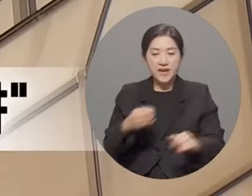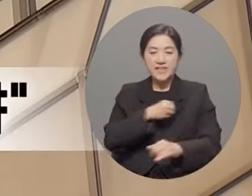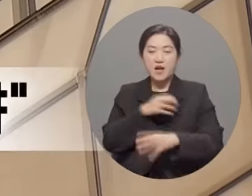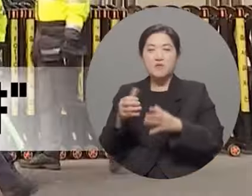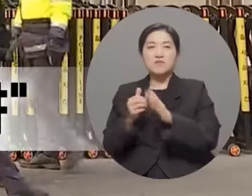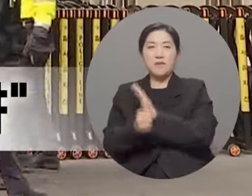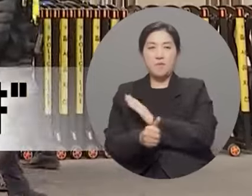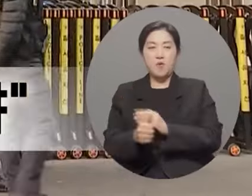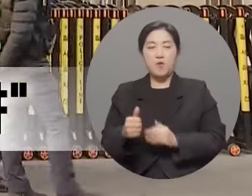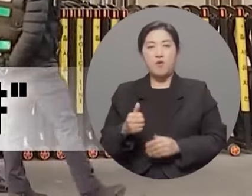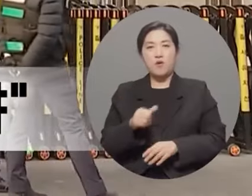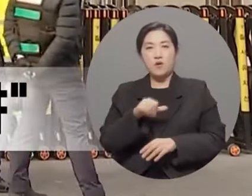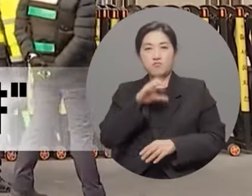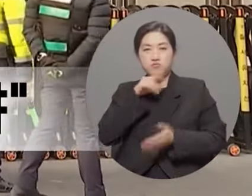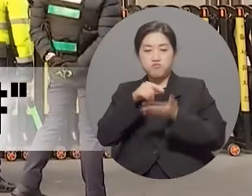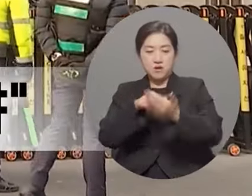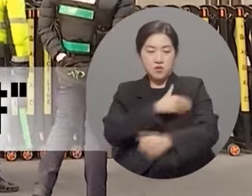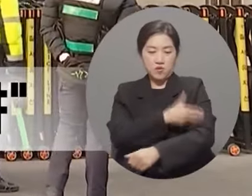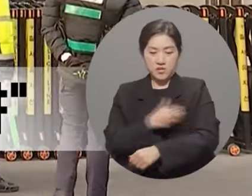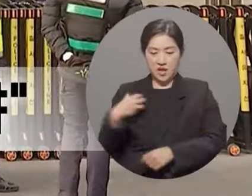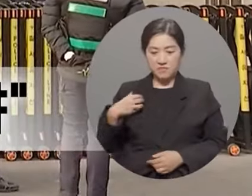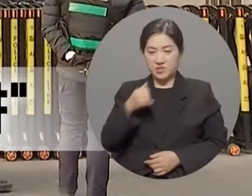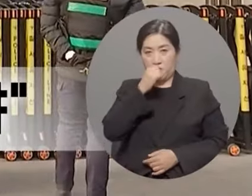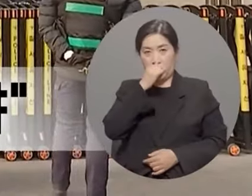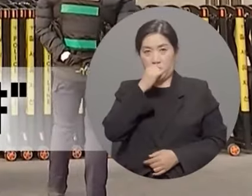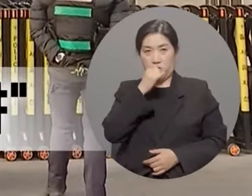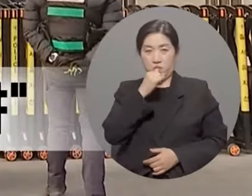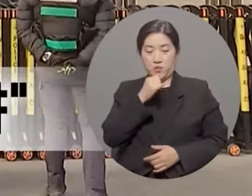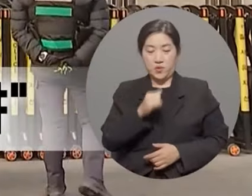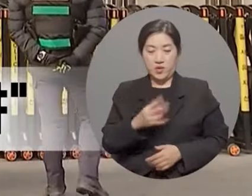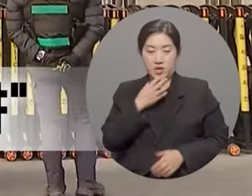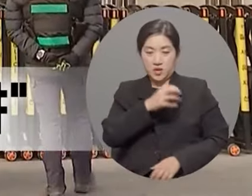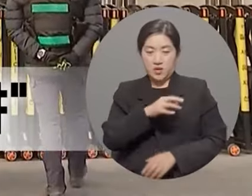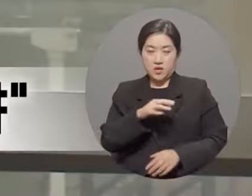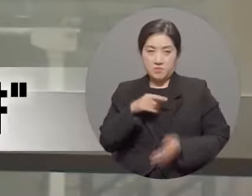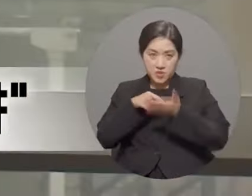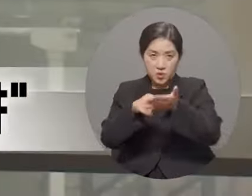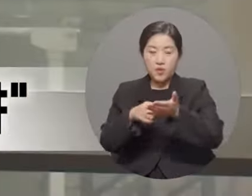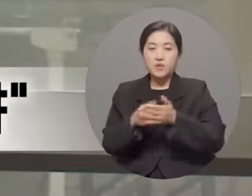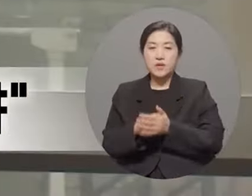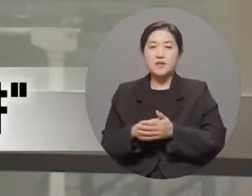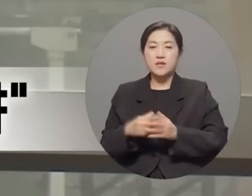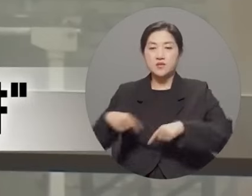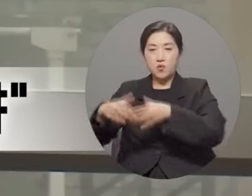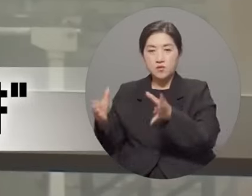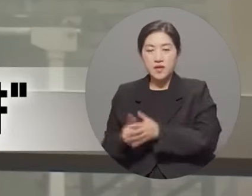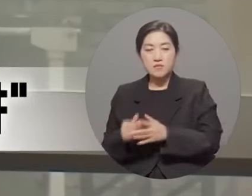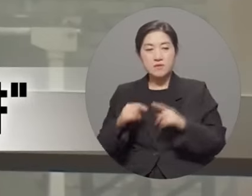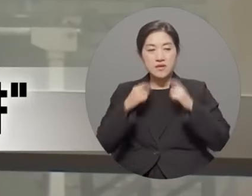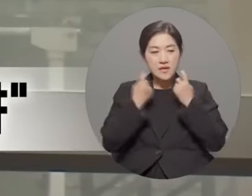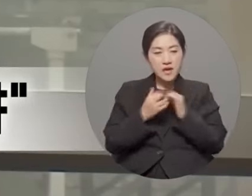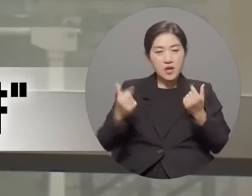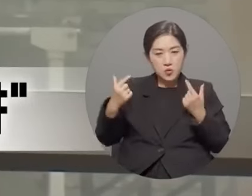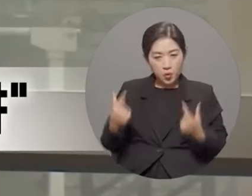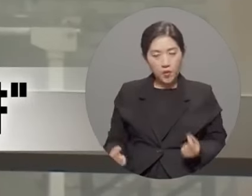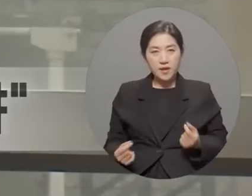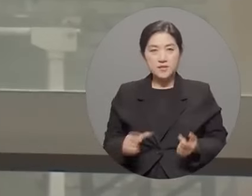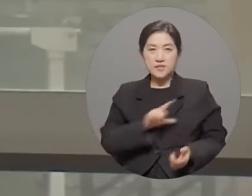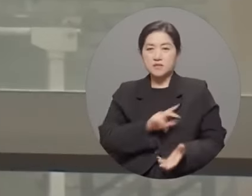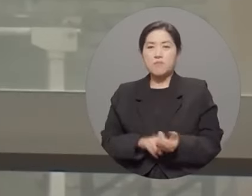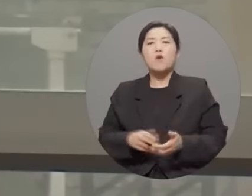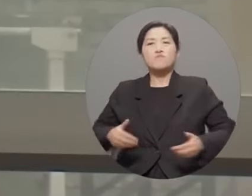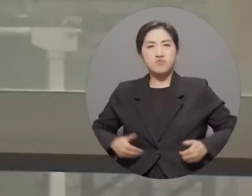대표해 민원을 제기할 리와 책임이 있다면서 원을 제기한 정당시 과 동일하게 익명성이